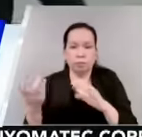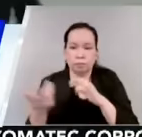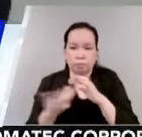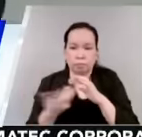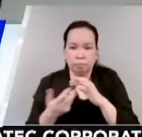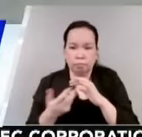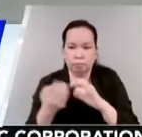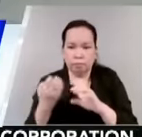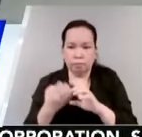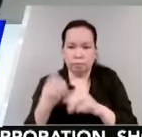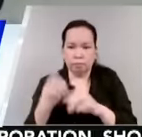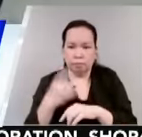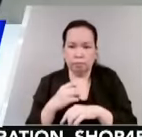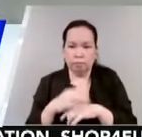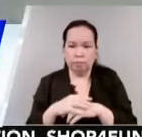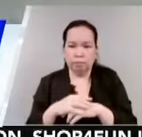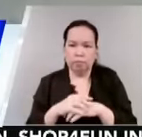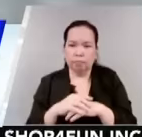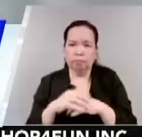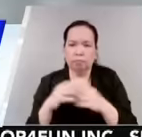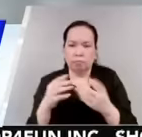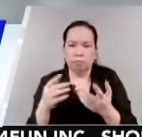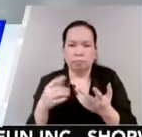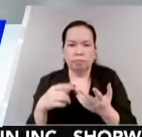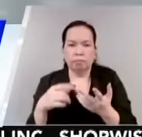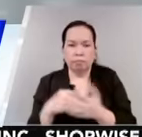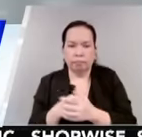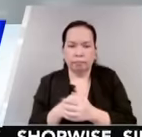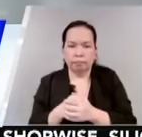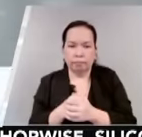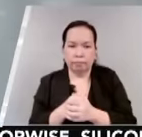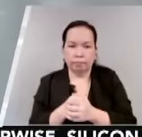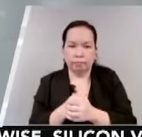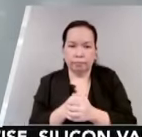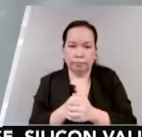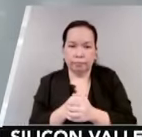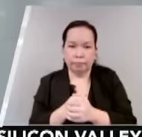Miyerkules Santo ang inaasahang peak ng mga pasahero.